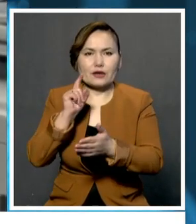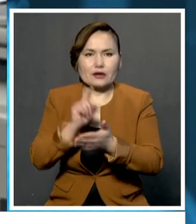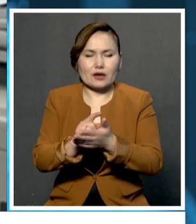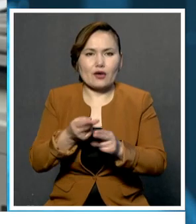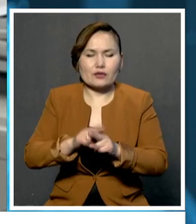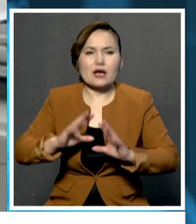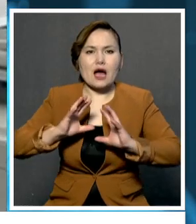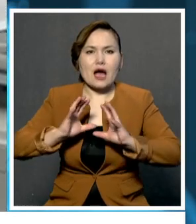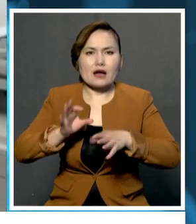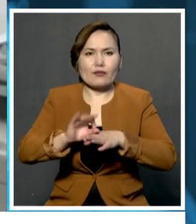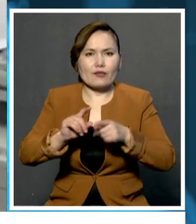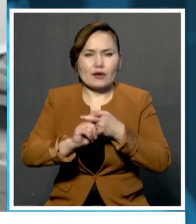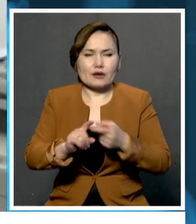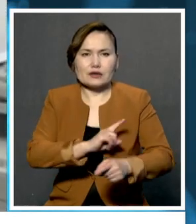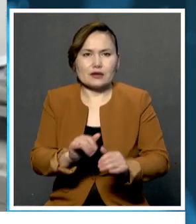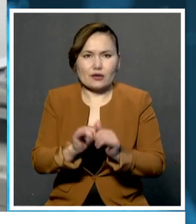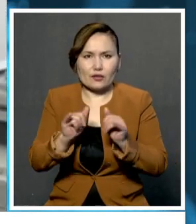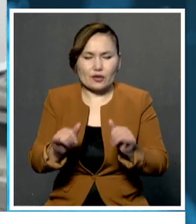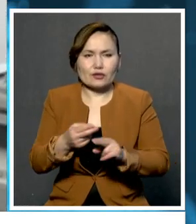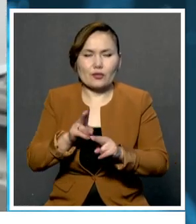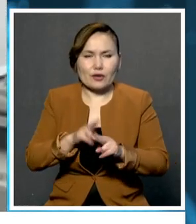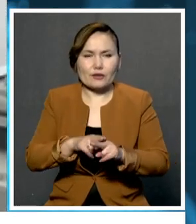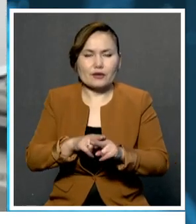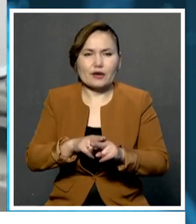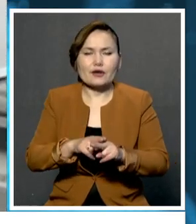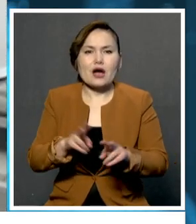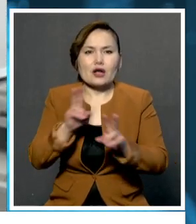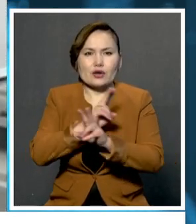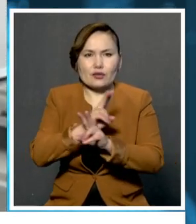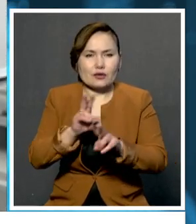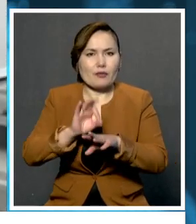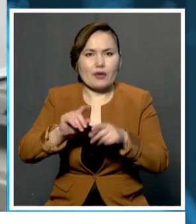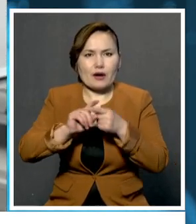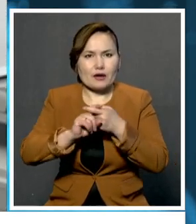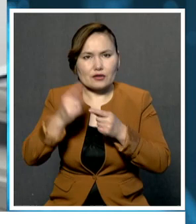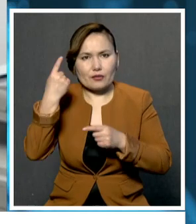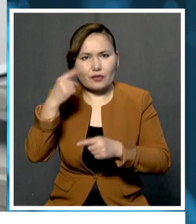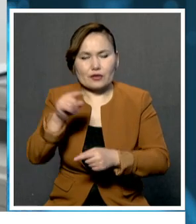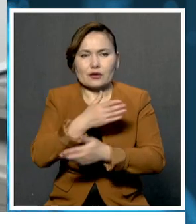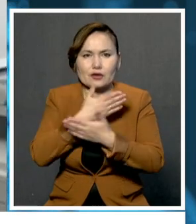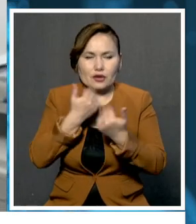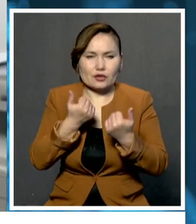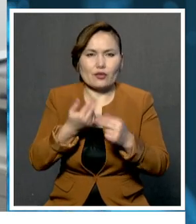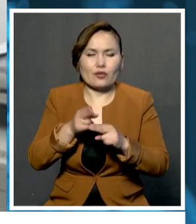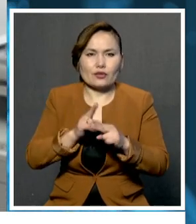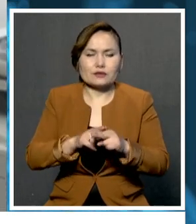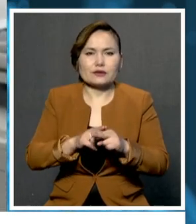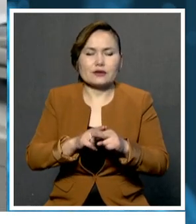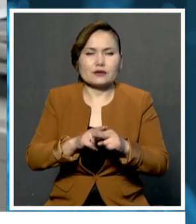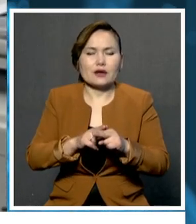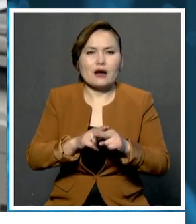саясы бір себептермен ойдан шығарып отыр деген алып қапша